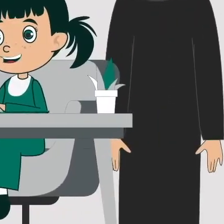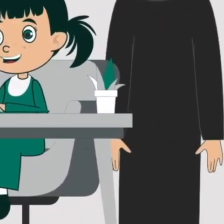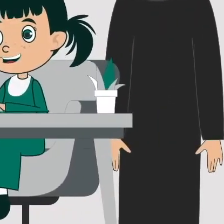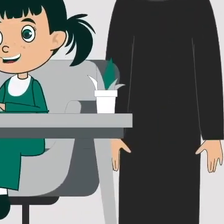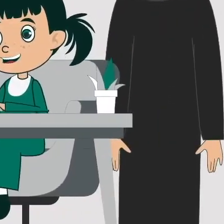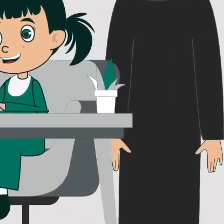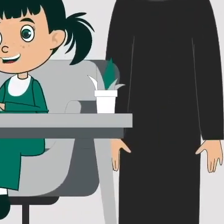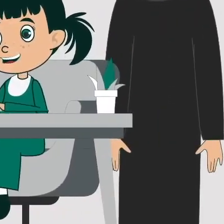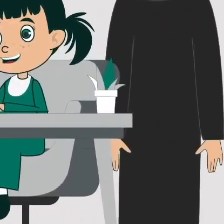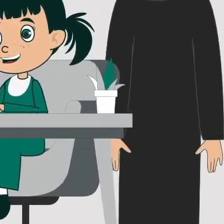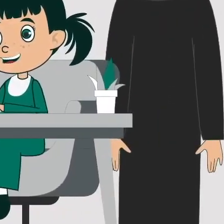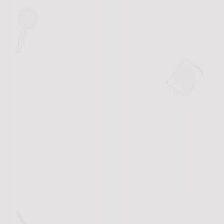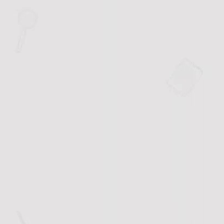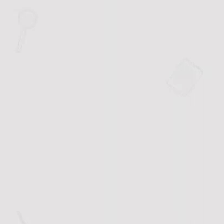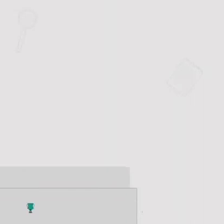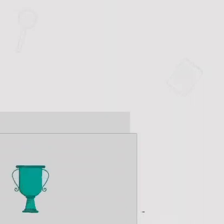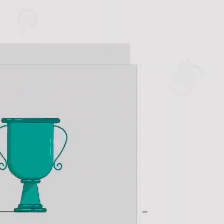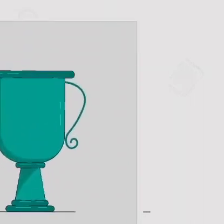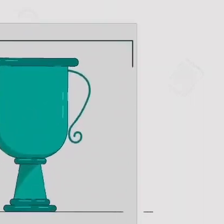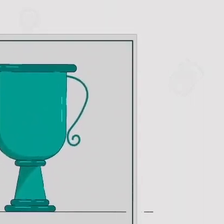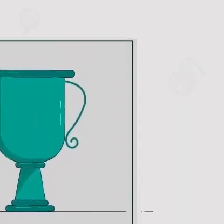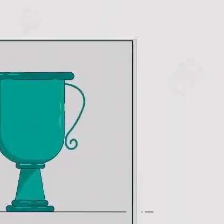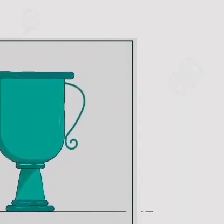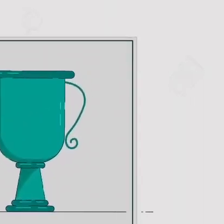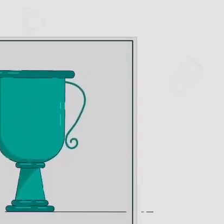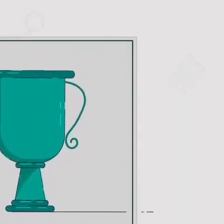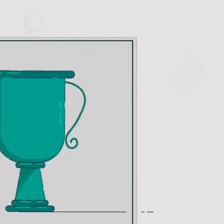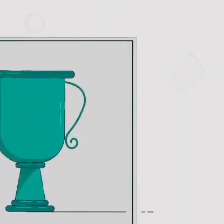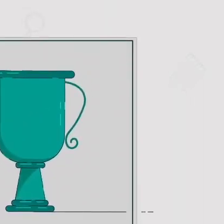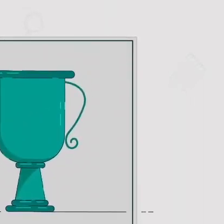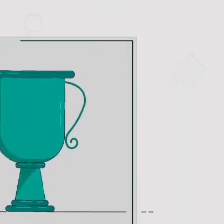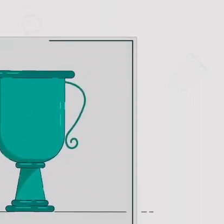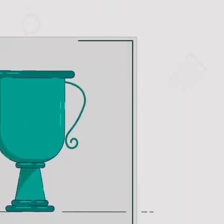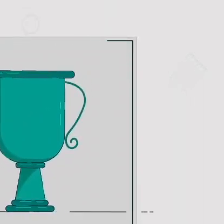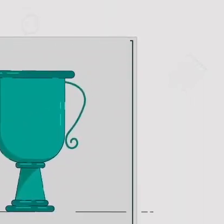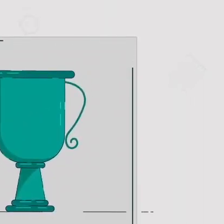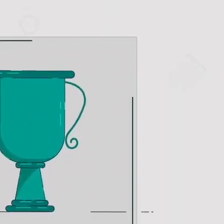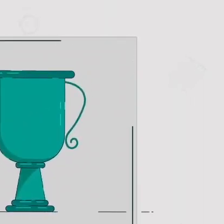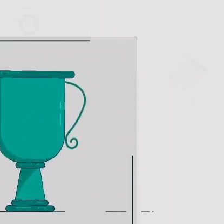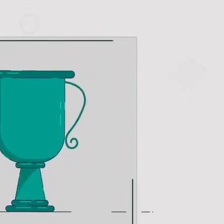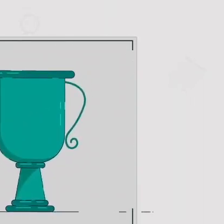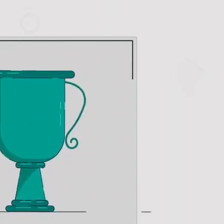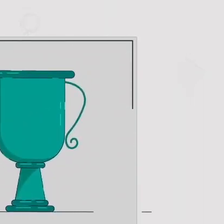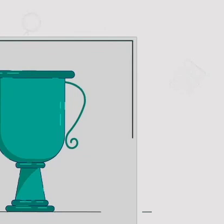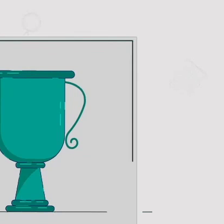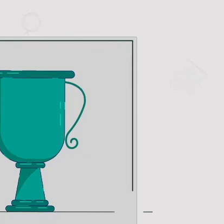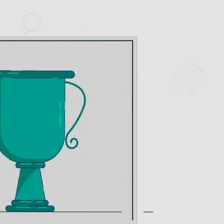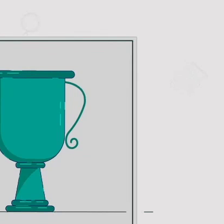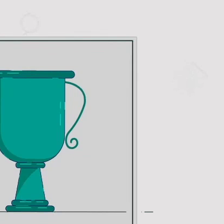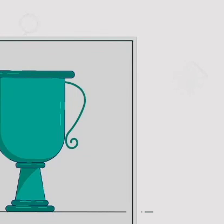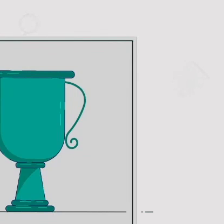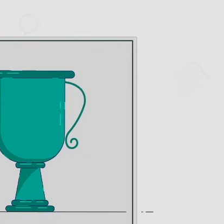لتقدم مستوى الطالب التعليمي، التحفيز المستمر لضمان شحذ همته ودمجه في العملية